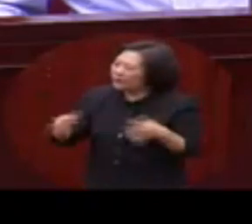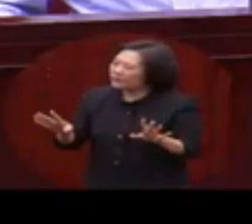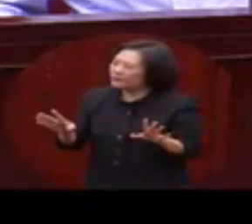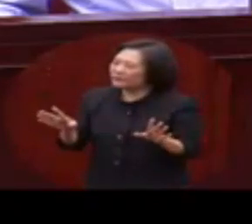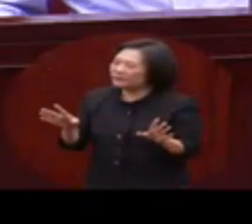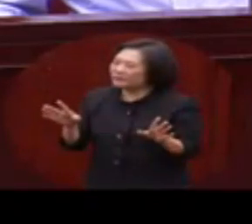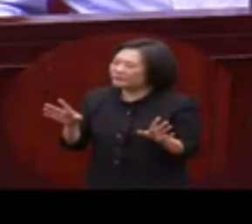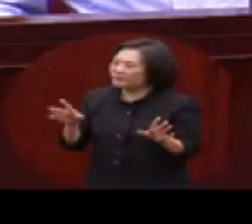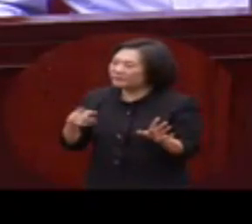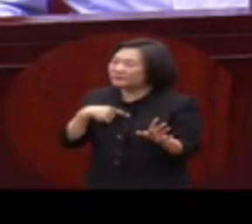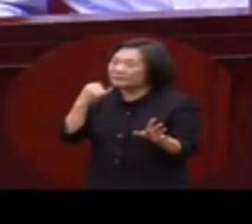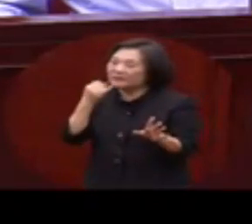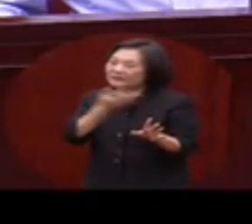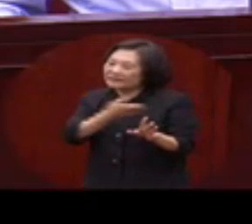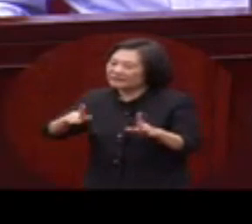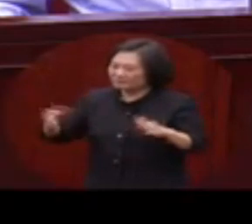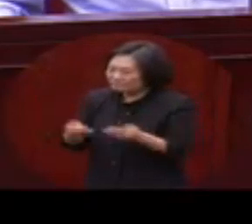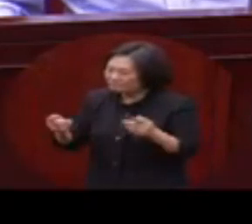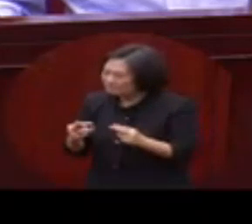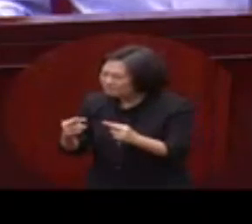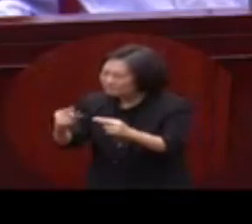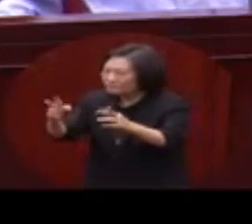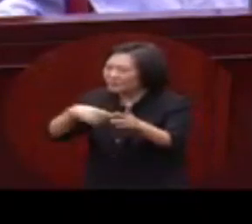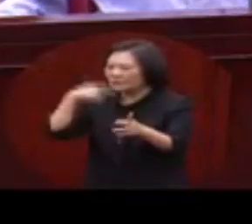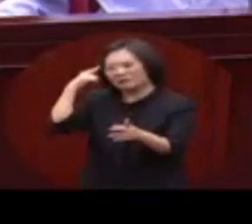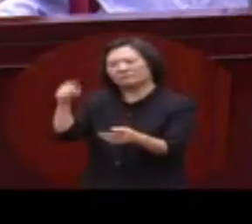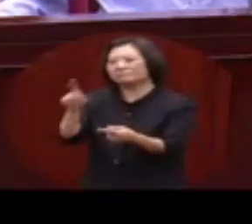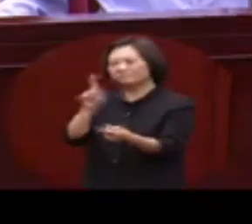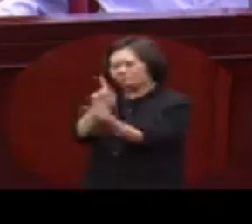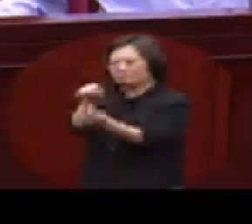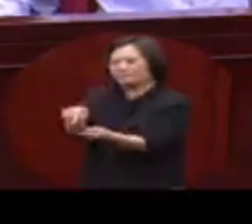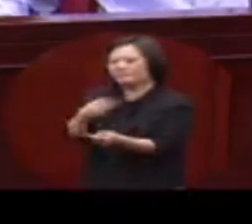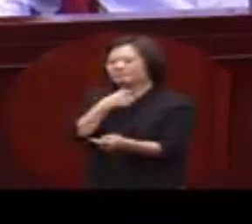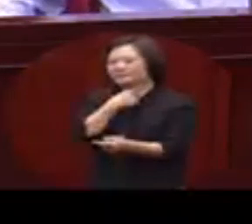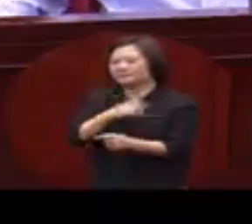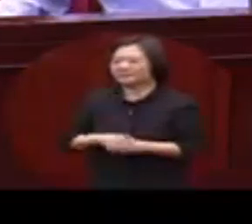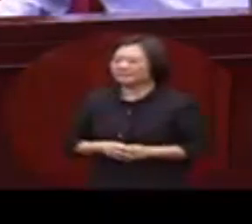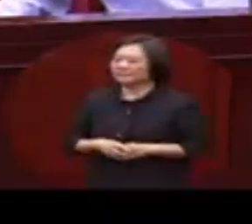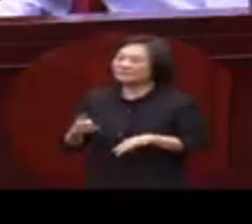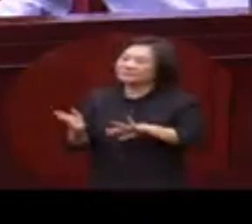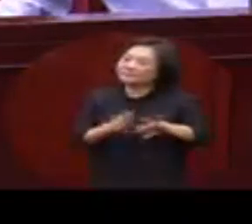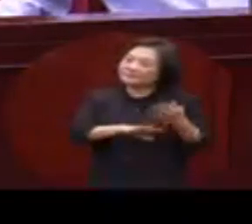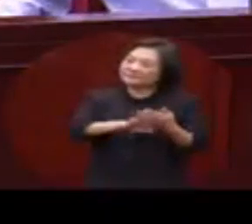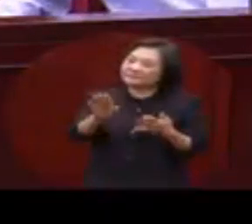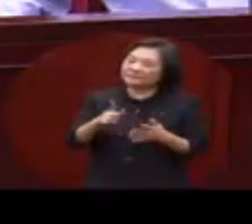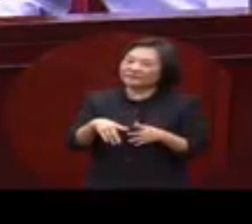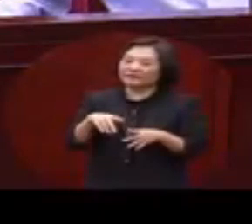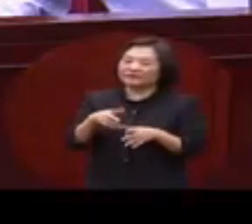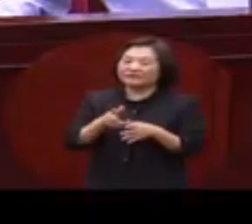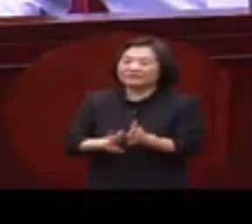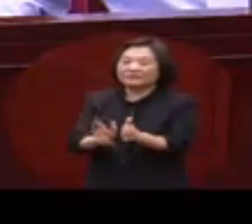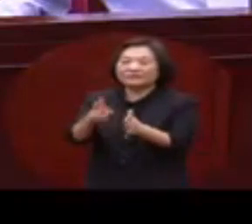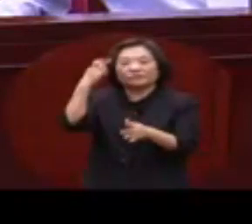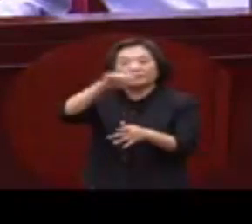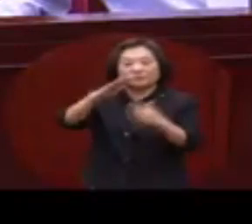个活化的这种商圈这是我们要可以思考的。那其他 其他像这个铁道博物馆跟那个邮